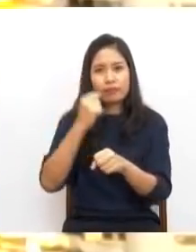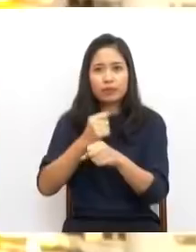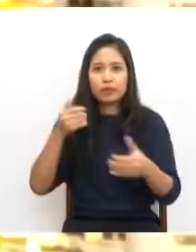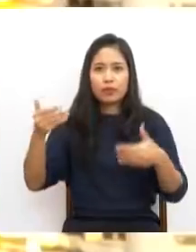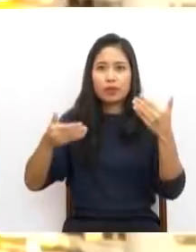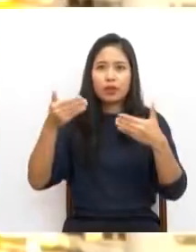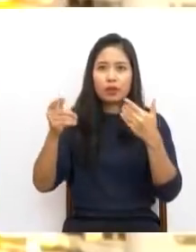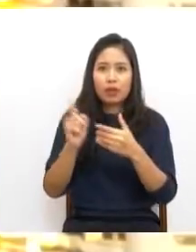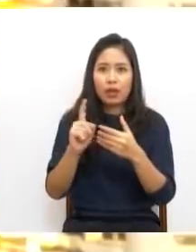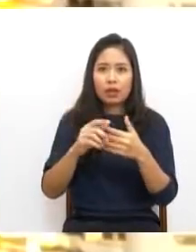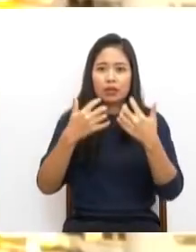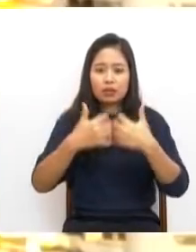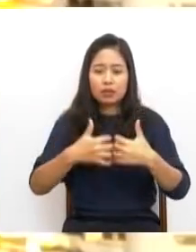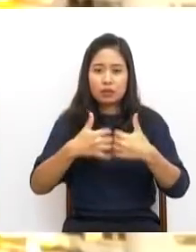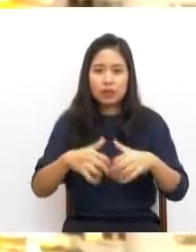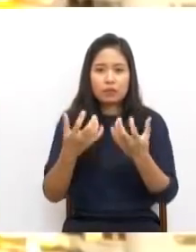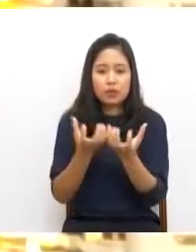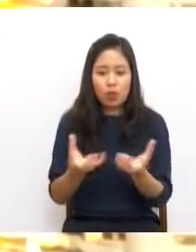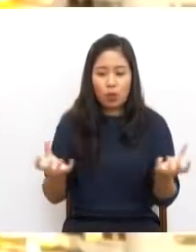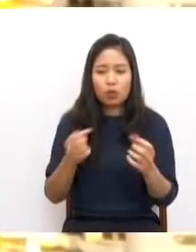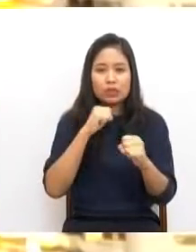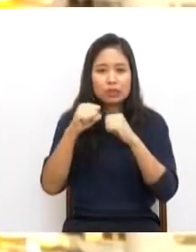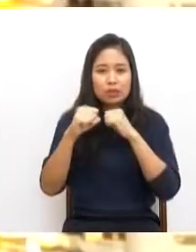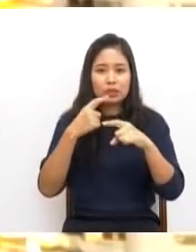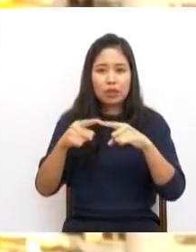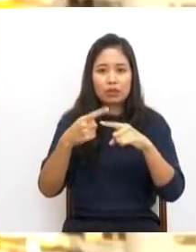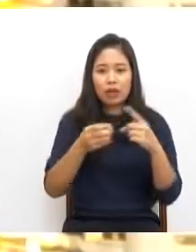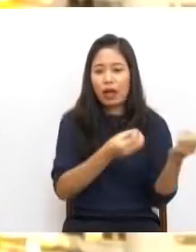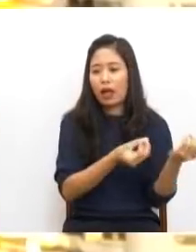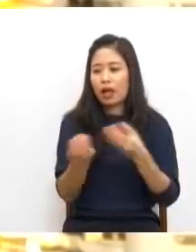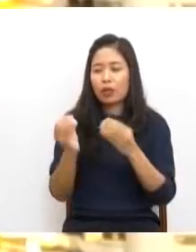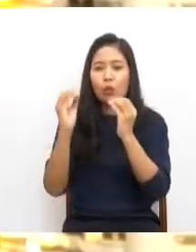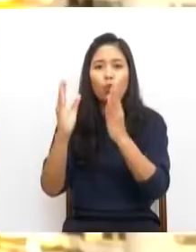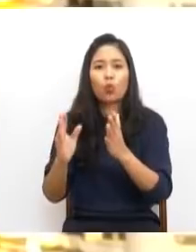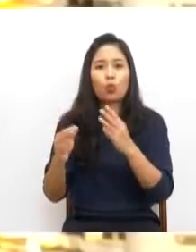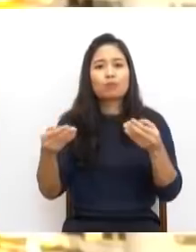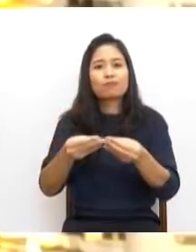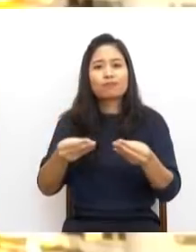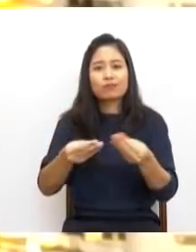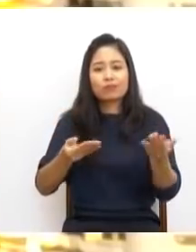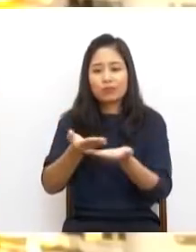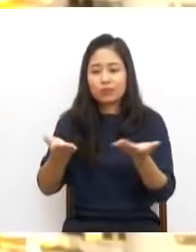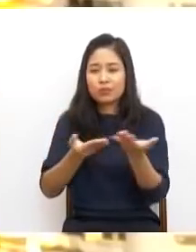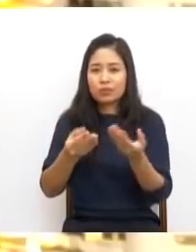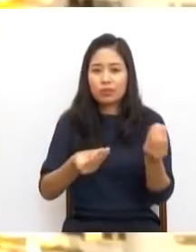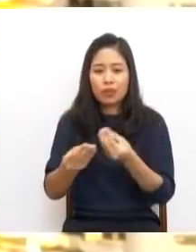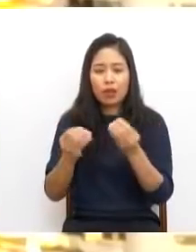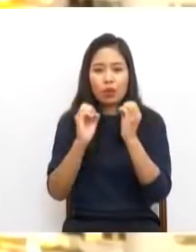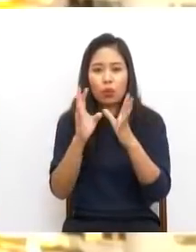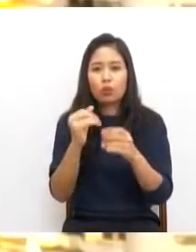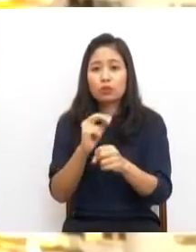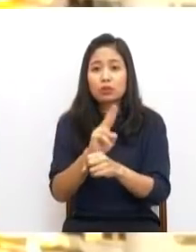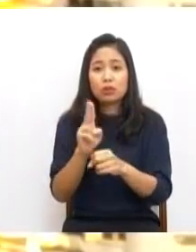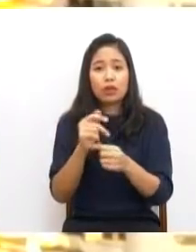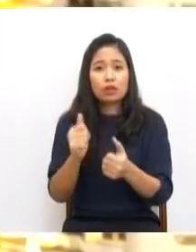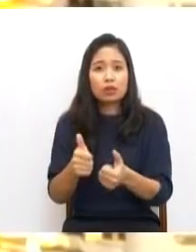ครื่องมือหรือส่งต่อสื่อให้คุณครูเอาไปใช้ได้โดยที่โดยที่ใช้หรอนเข